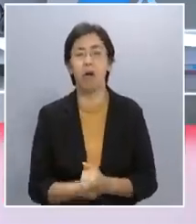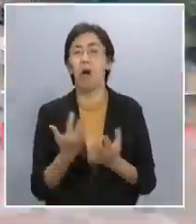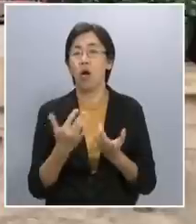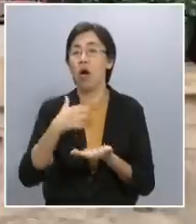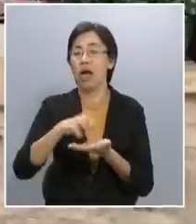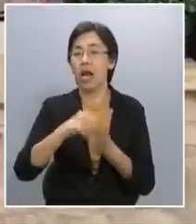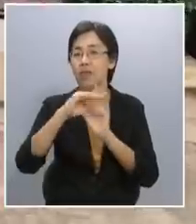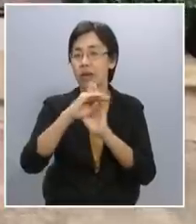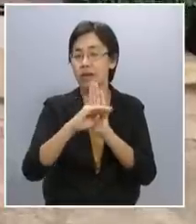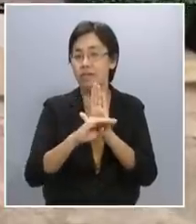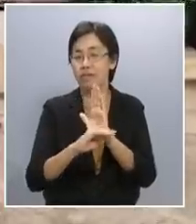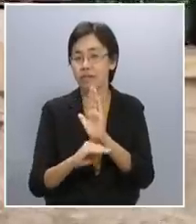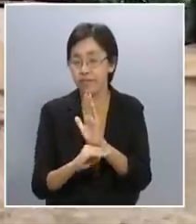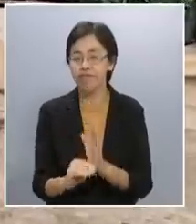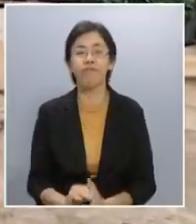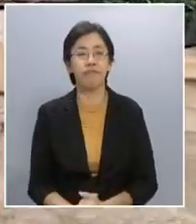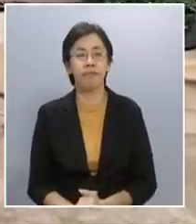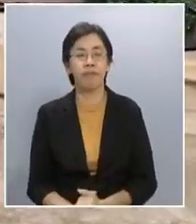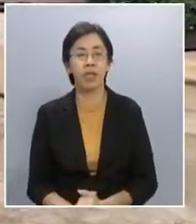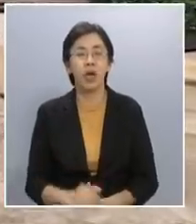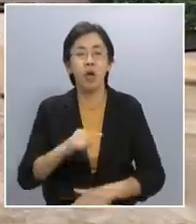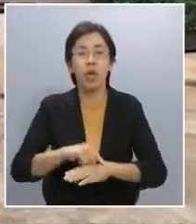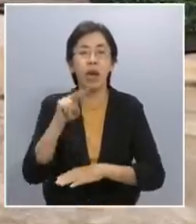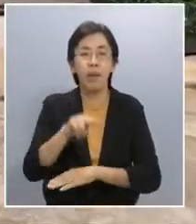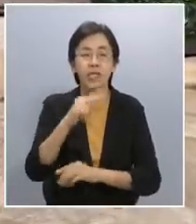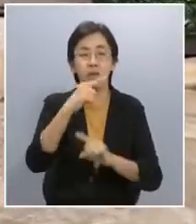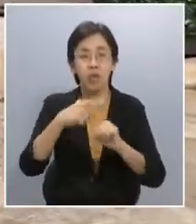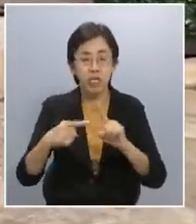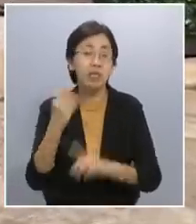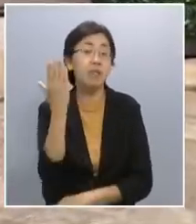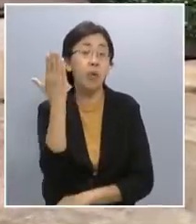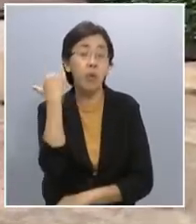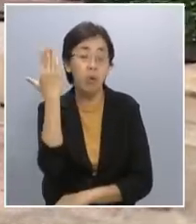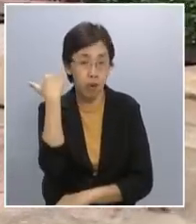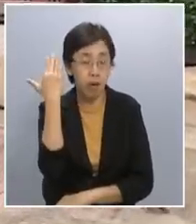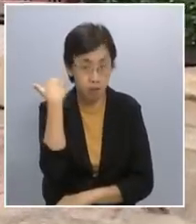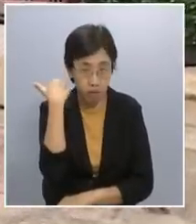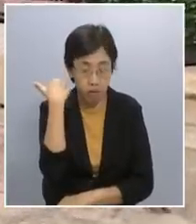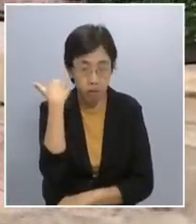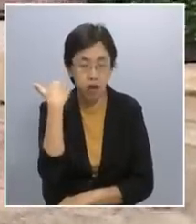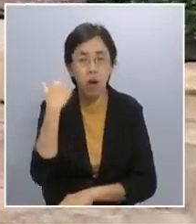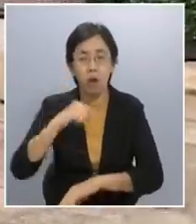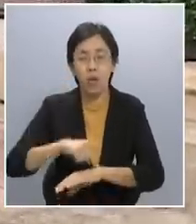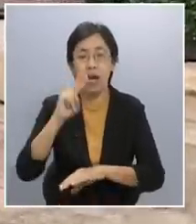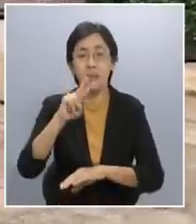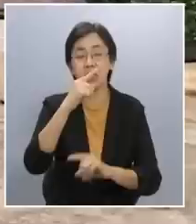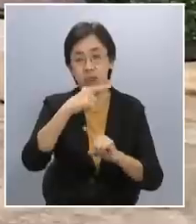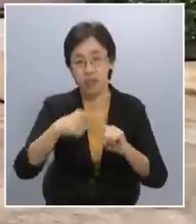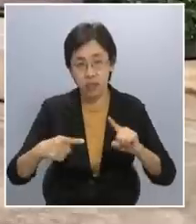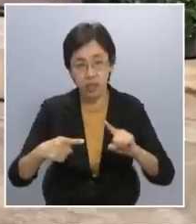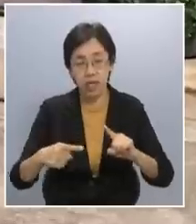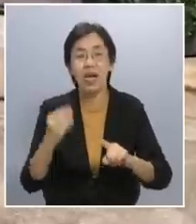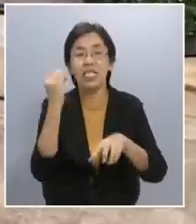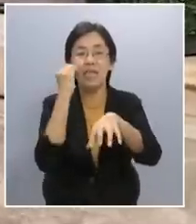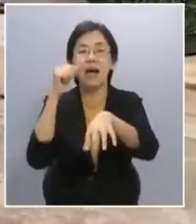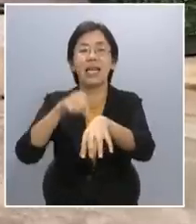ครับเหตุทั้งหมดนี่นะฮะเกิดขึ้นช่วงบ่าย 2:30 ครับของเมื่อวานนี้นะคุณผู้ชมครับจุดเกิดเหตุเนี่ยนะฮะก็เป็นบ้านเดี่